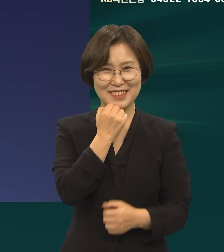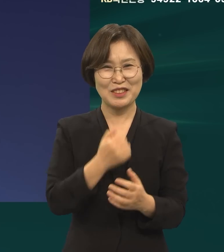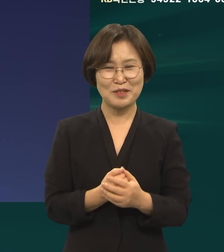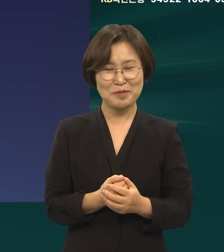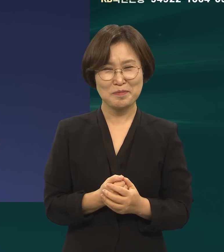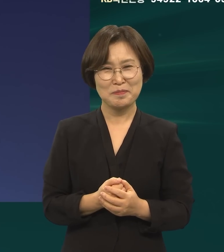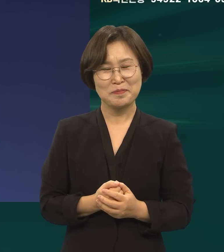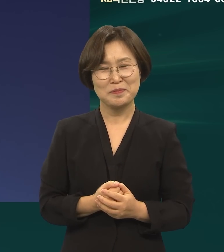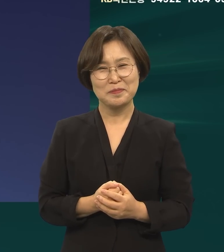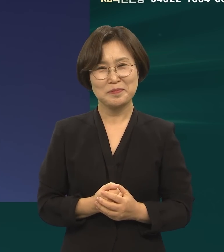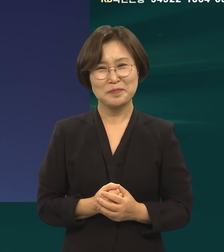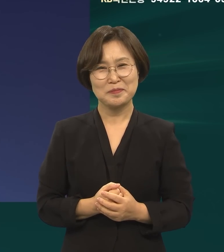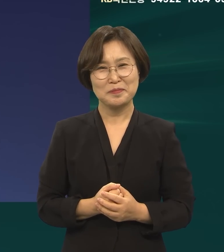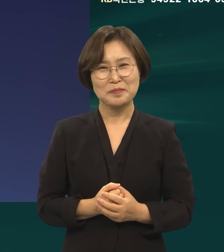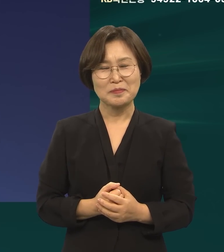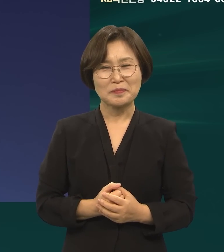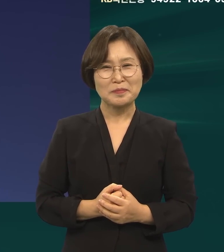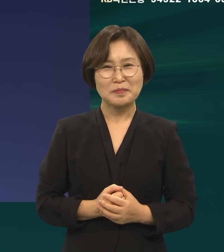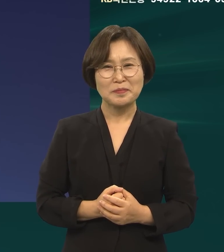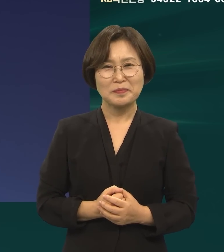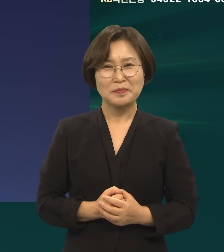함부로 오지 마세요.